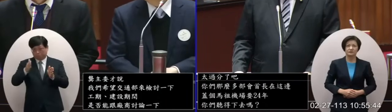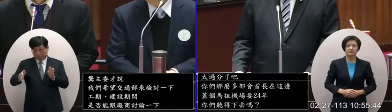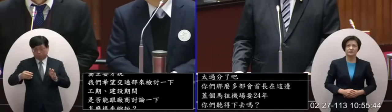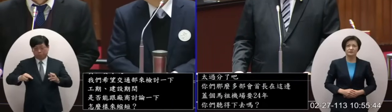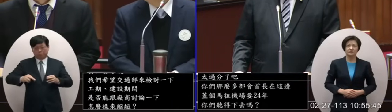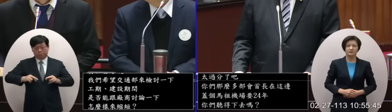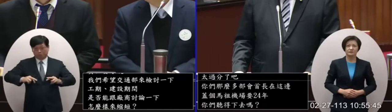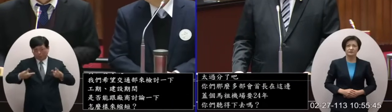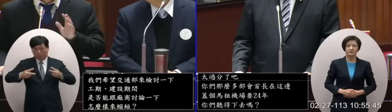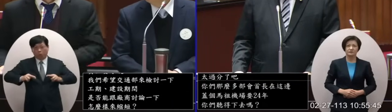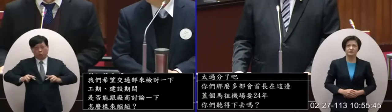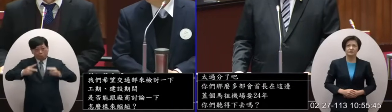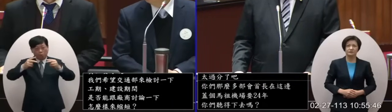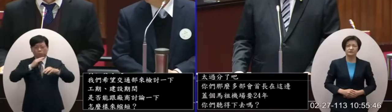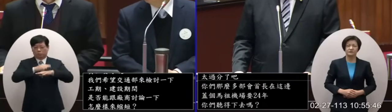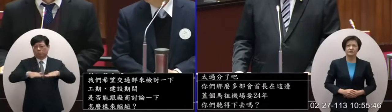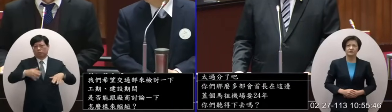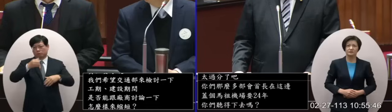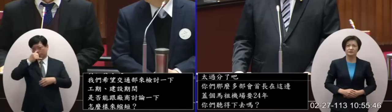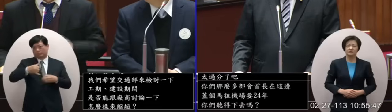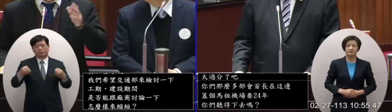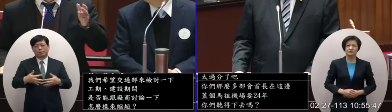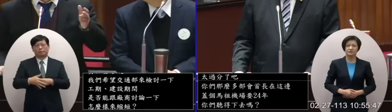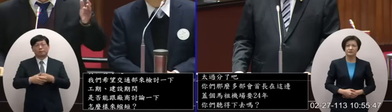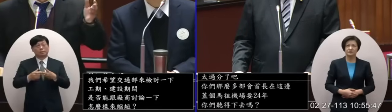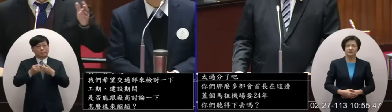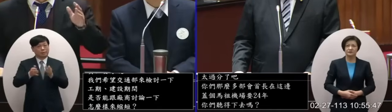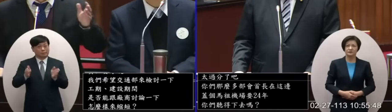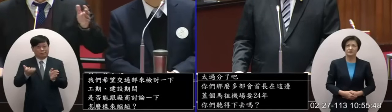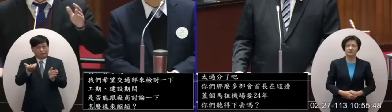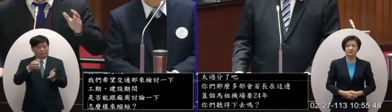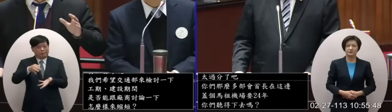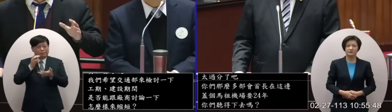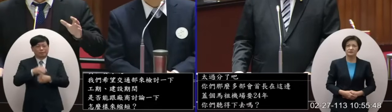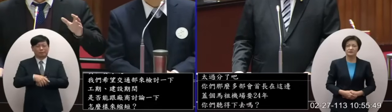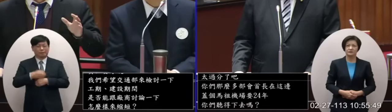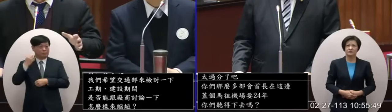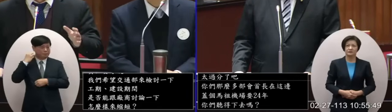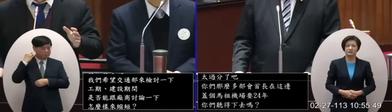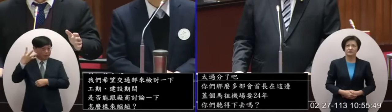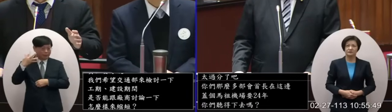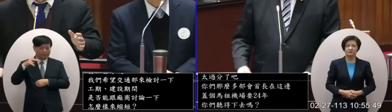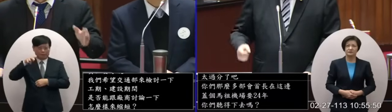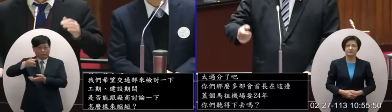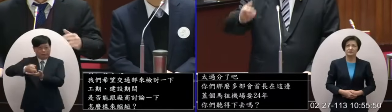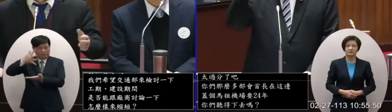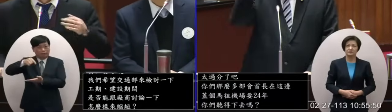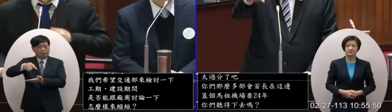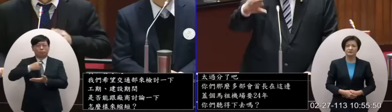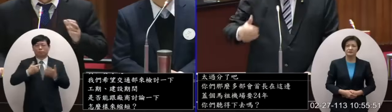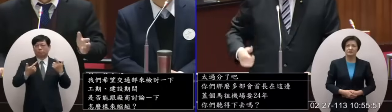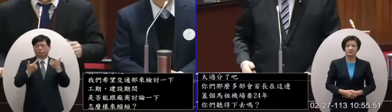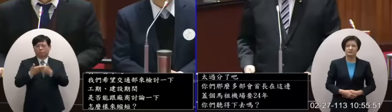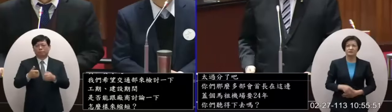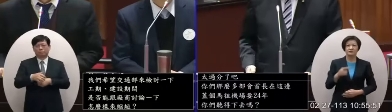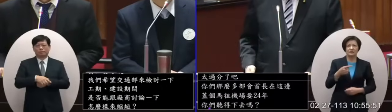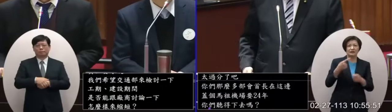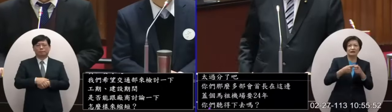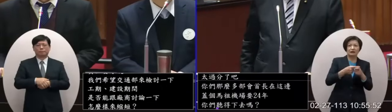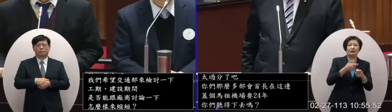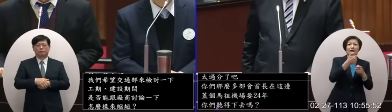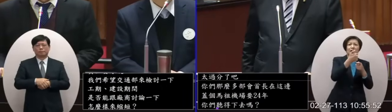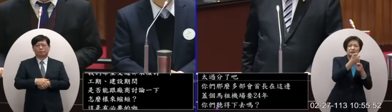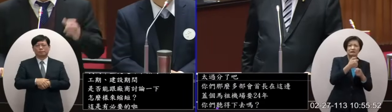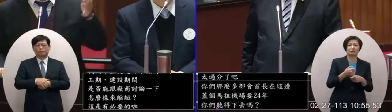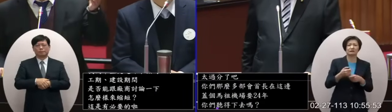那个做好以后啊，安全就没有问题了。那第二期您刚才提到那个新的航站那个部分要配合， 你盖50年100年